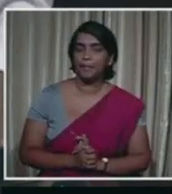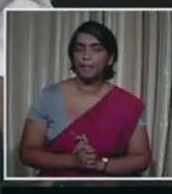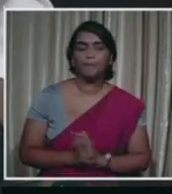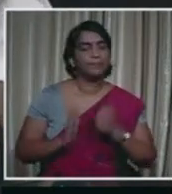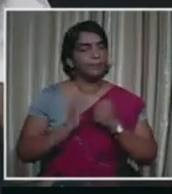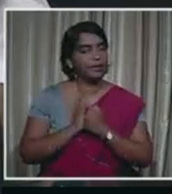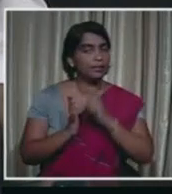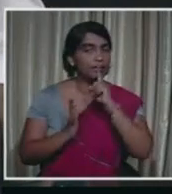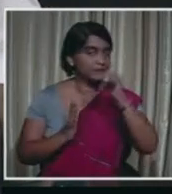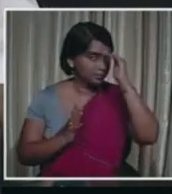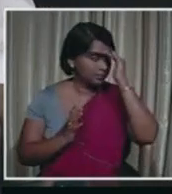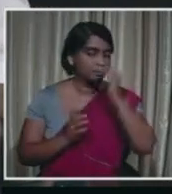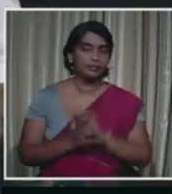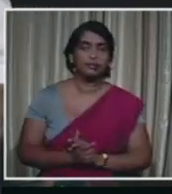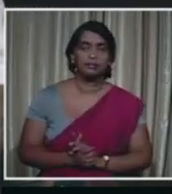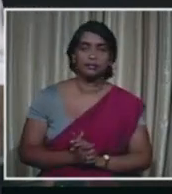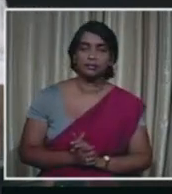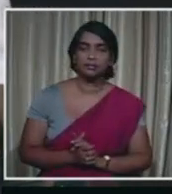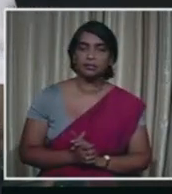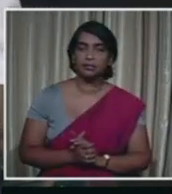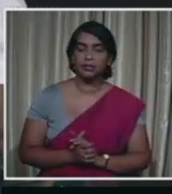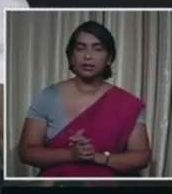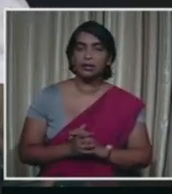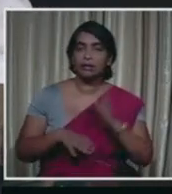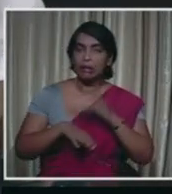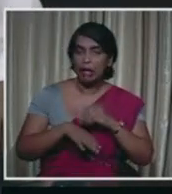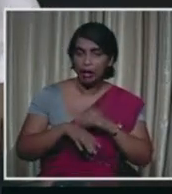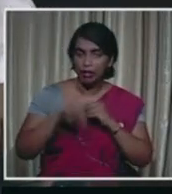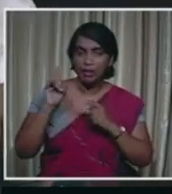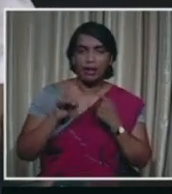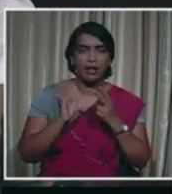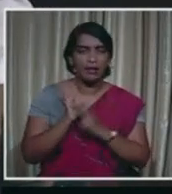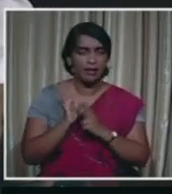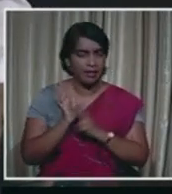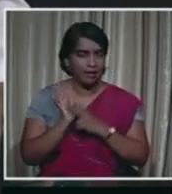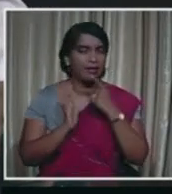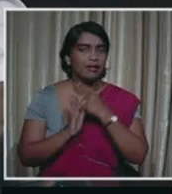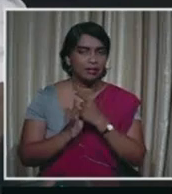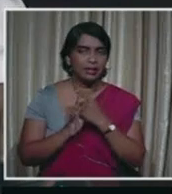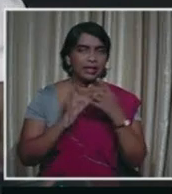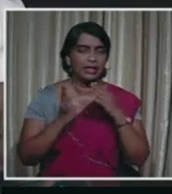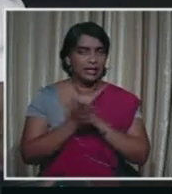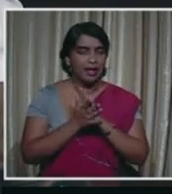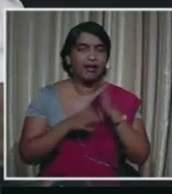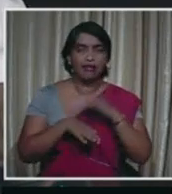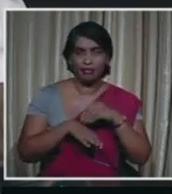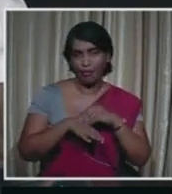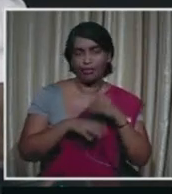ගරු කථානායකතුමනි කරඳ ගස්තැන්න නාරං බැද්ද හිරිවඩුන්න රමුක්කන